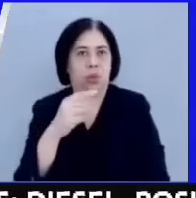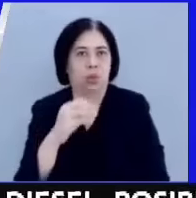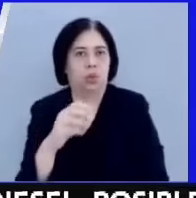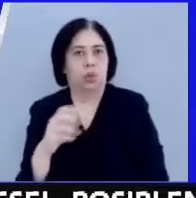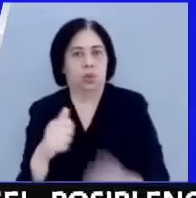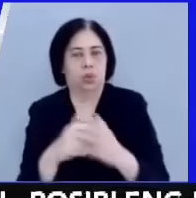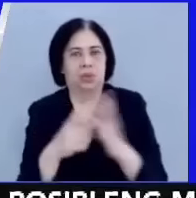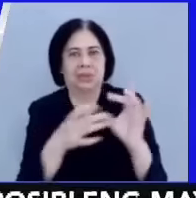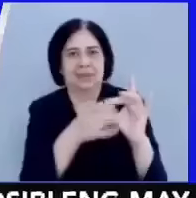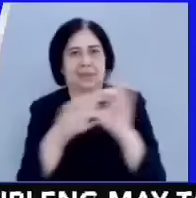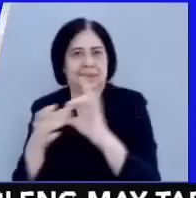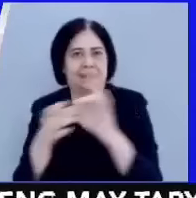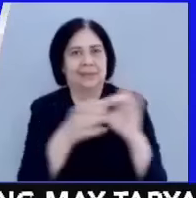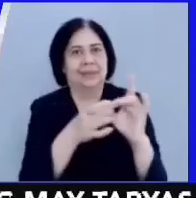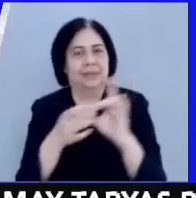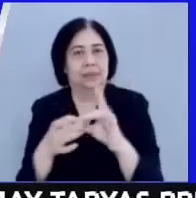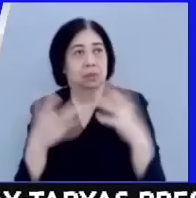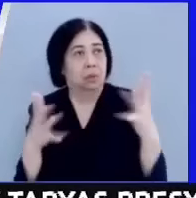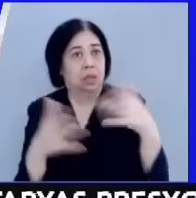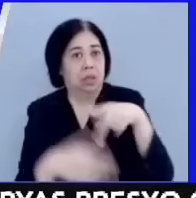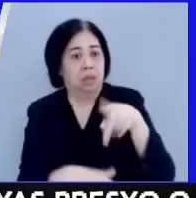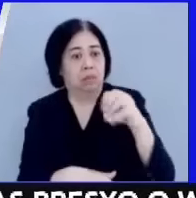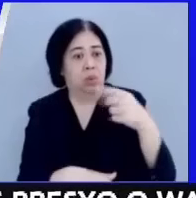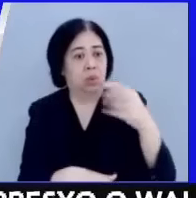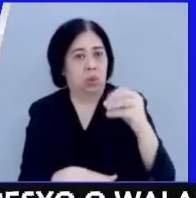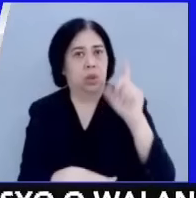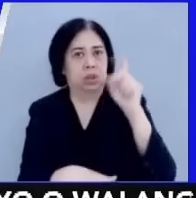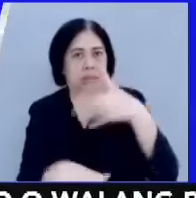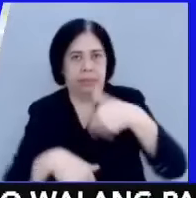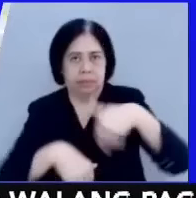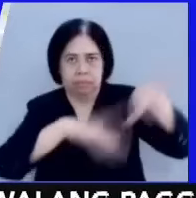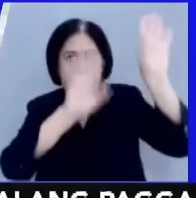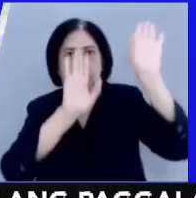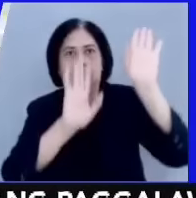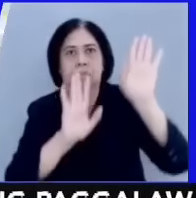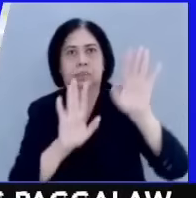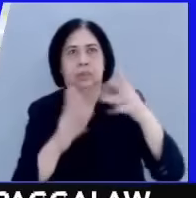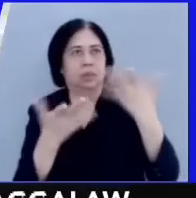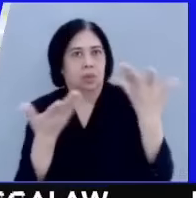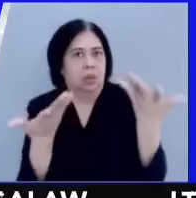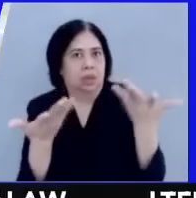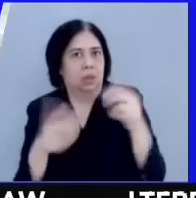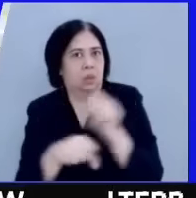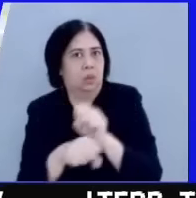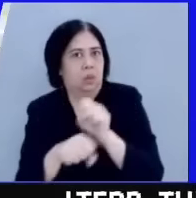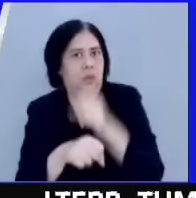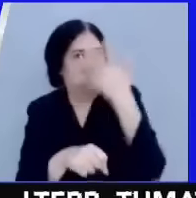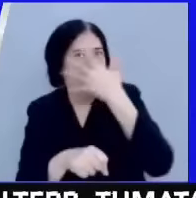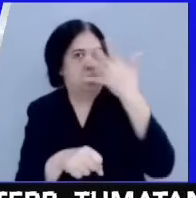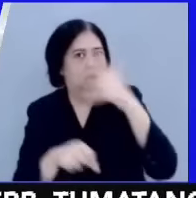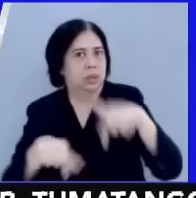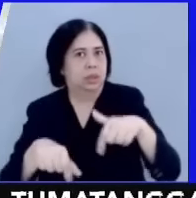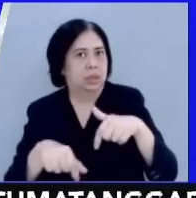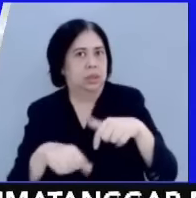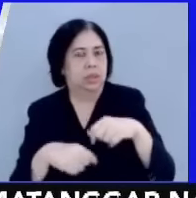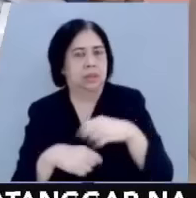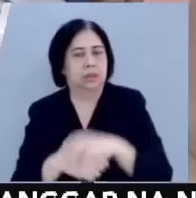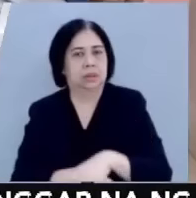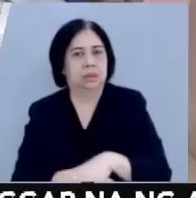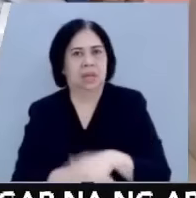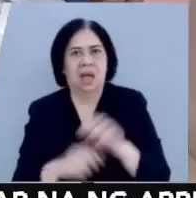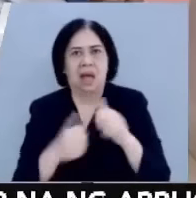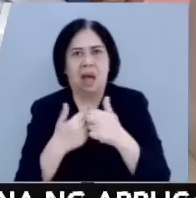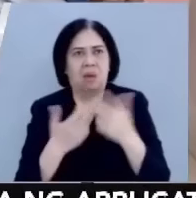after wala ng Pogo dapat umalis sila sa bansa kasi wala na silang working visa rito hindi na valid Tama ba yung info lumilipat sa